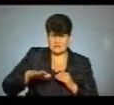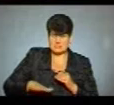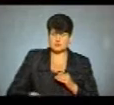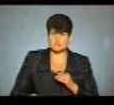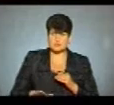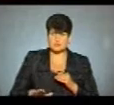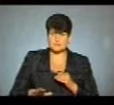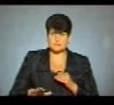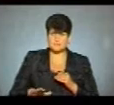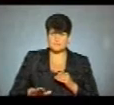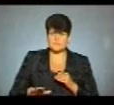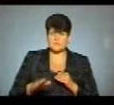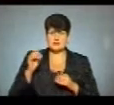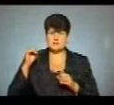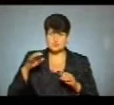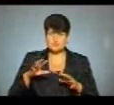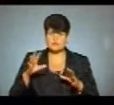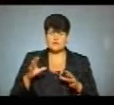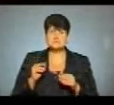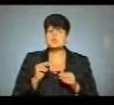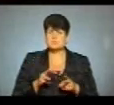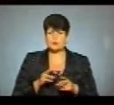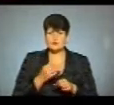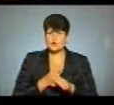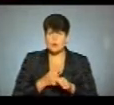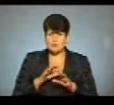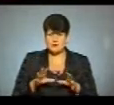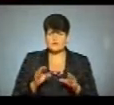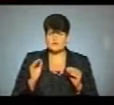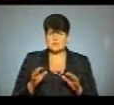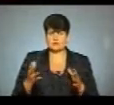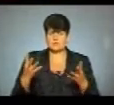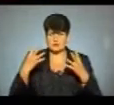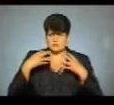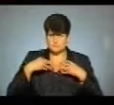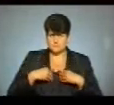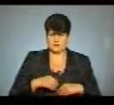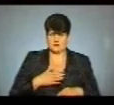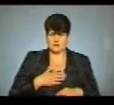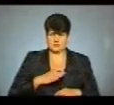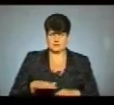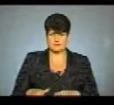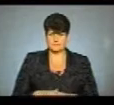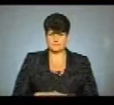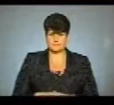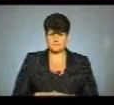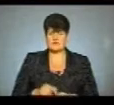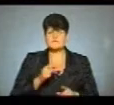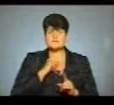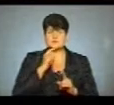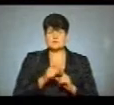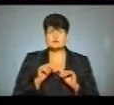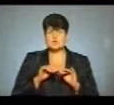Те все тріло, чи соняшники, чи кукурудза, чим би його не обробляли, усе буде йти в легені нам і нашим дітям. Відповідач у справі,